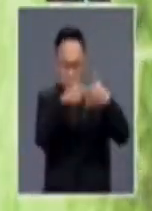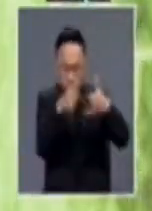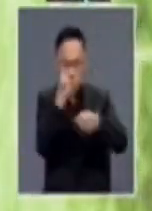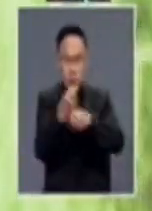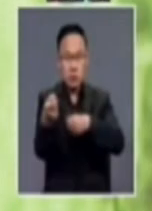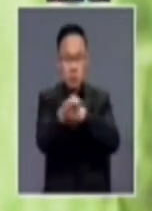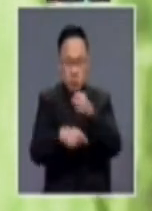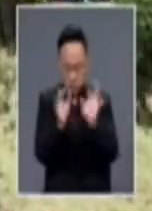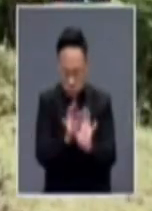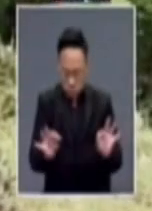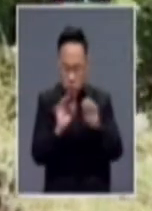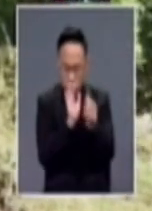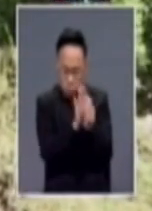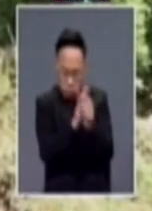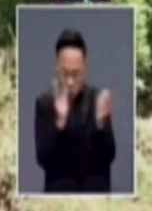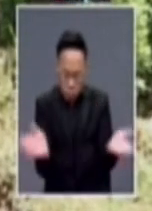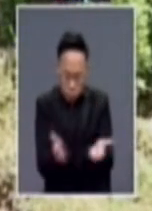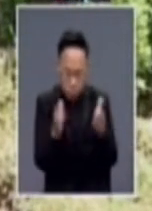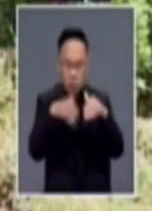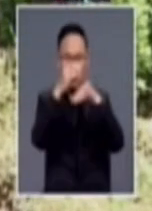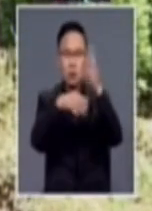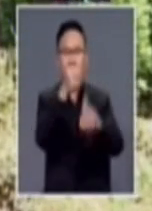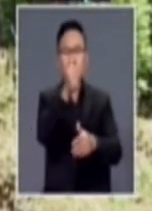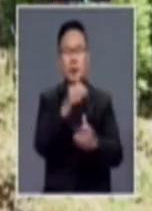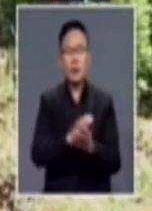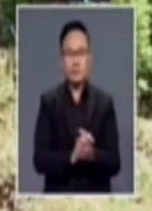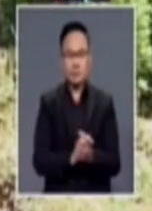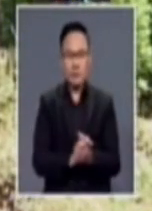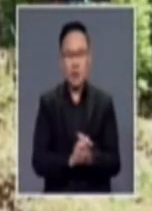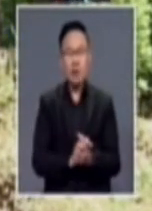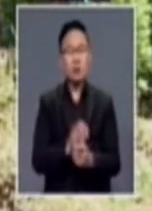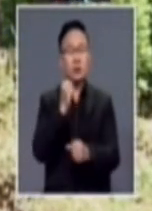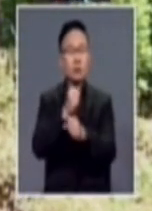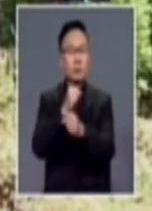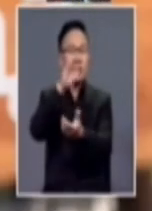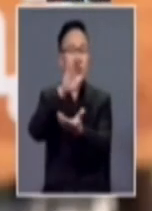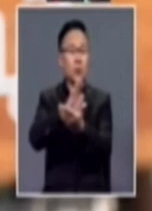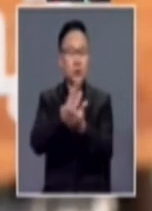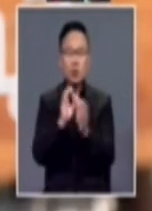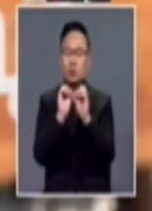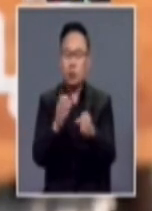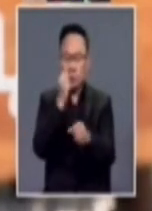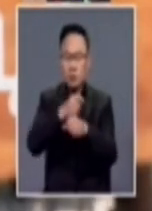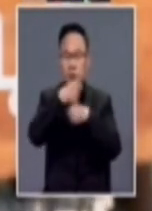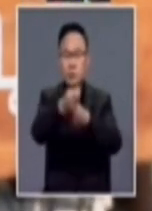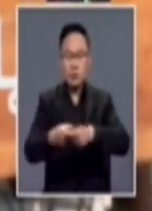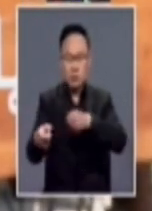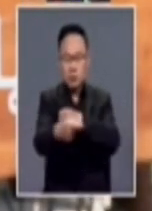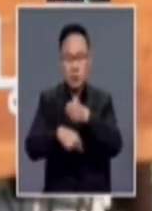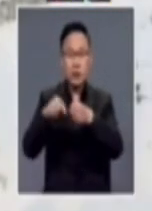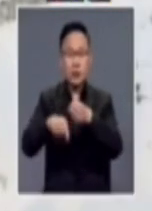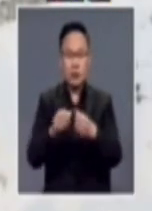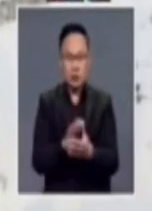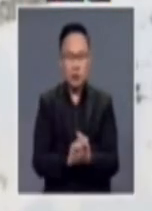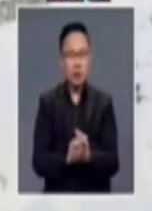ป็นประชากรส่วนใหญ่นะครับเราจึงจัดตั้งโรงเรียนเกษตรกรชาวนาขึ้นในบริเวณ